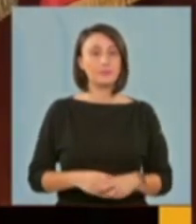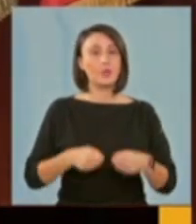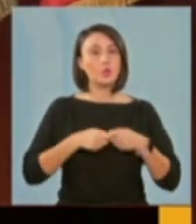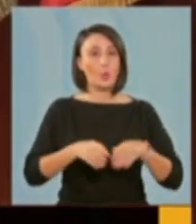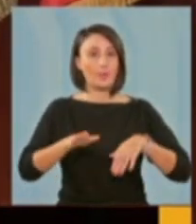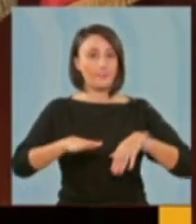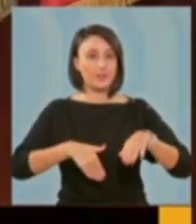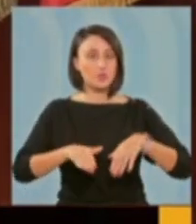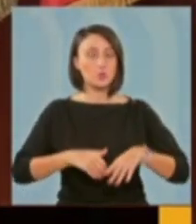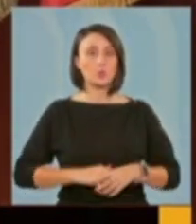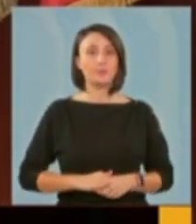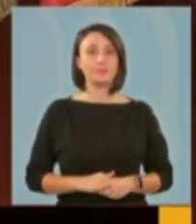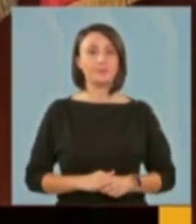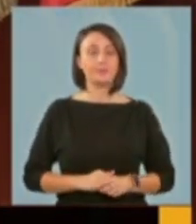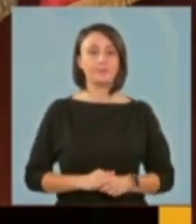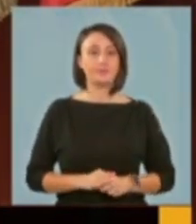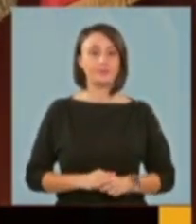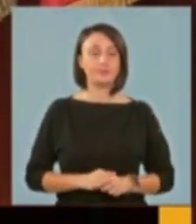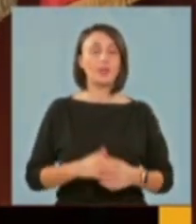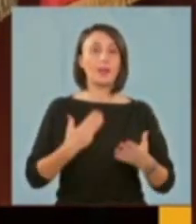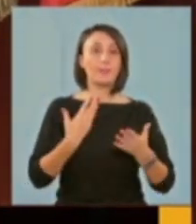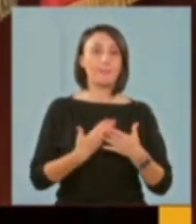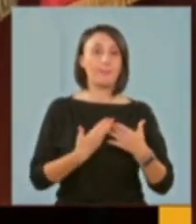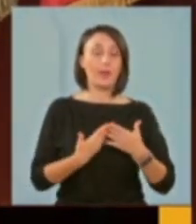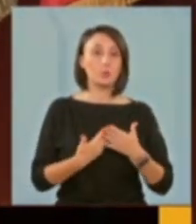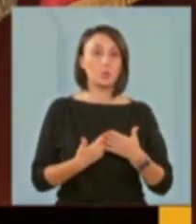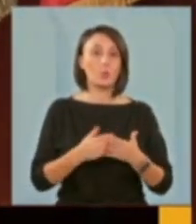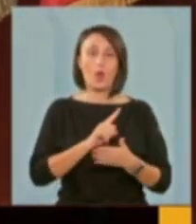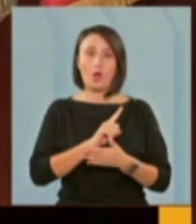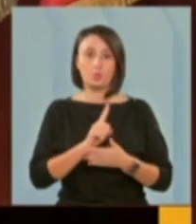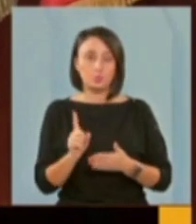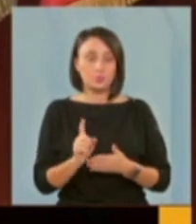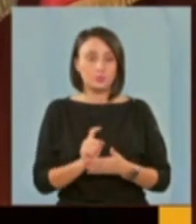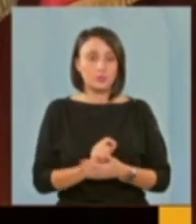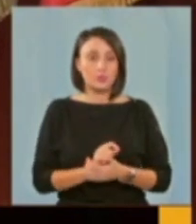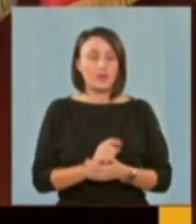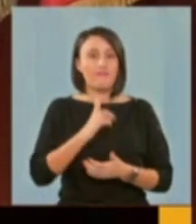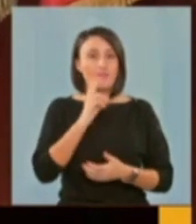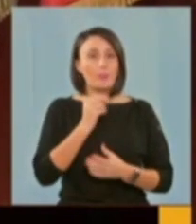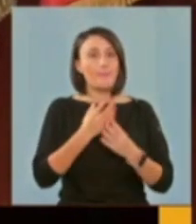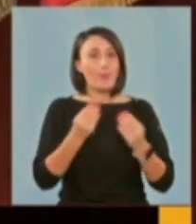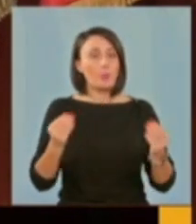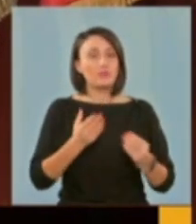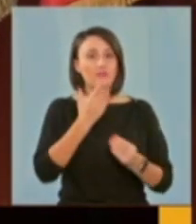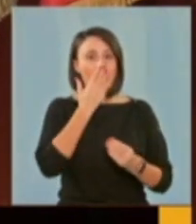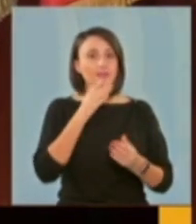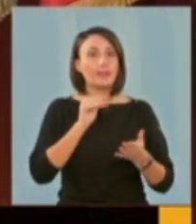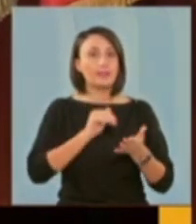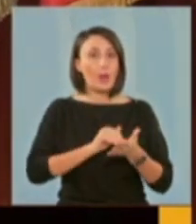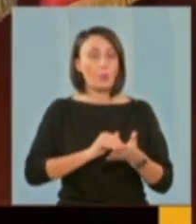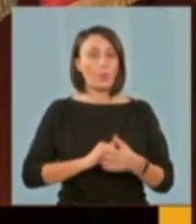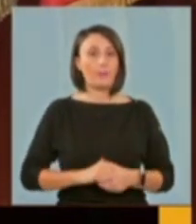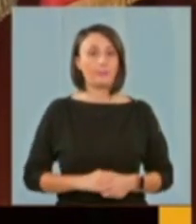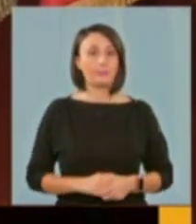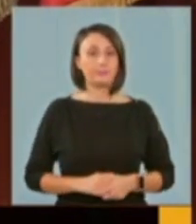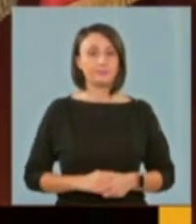domnule ministru, pentru a nu vorbi mai mult decât trebuie,